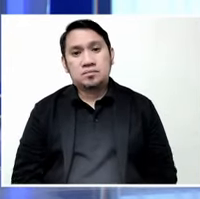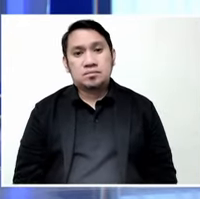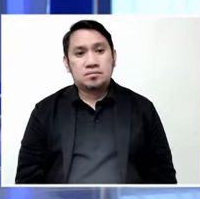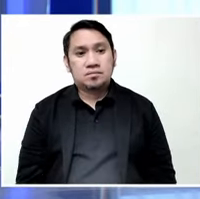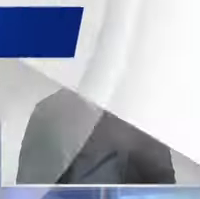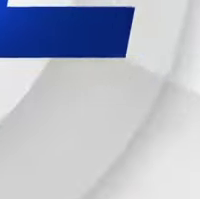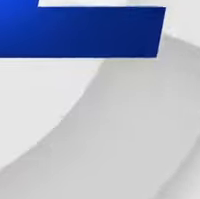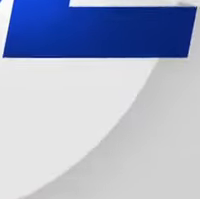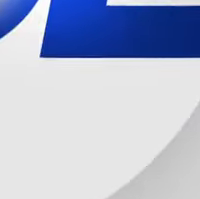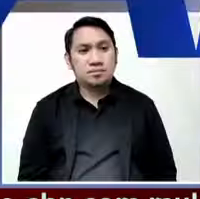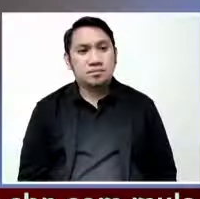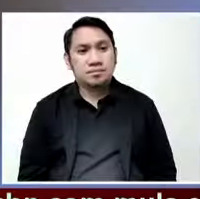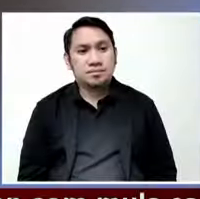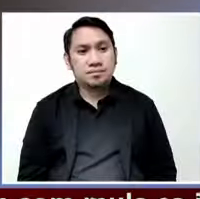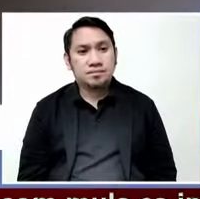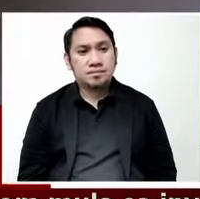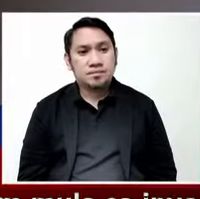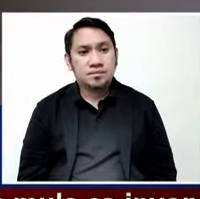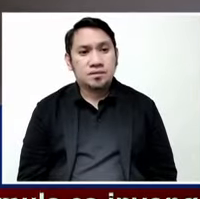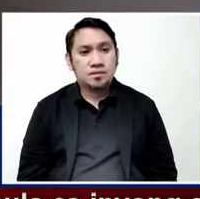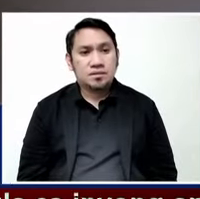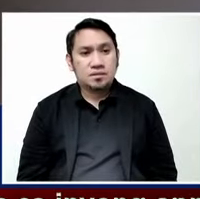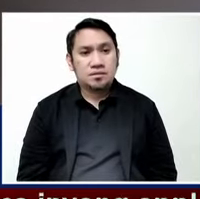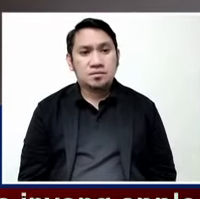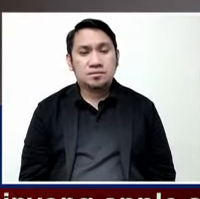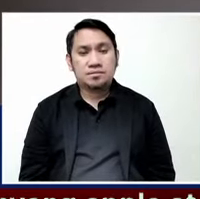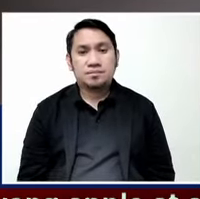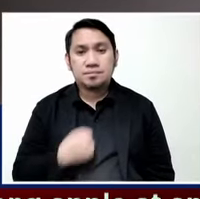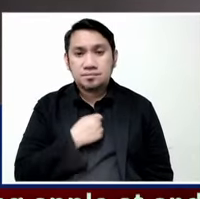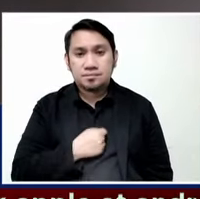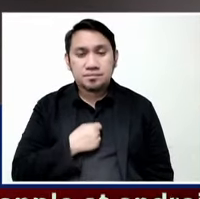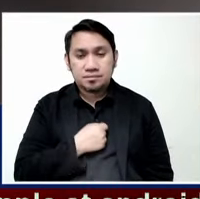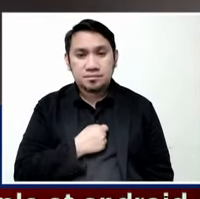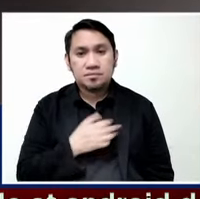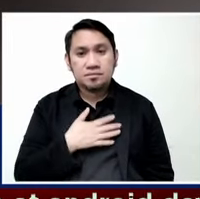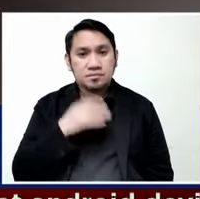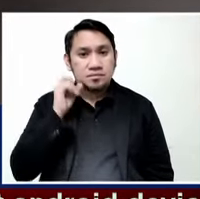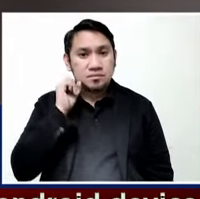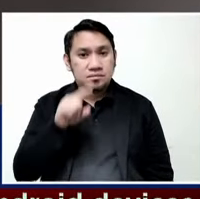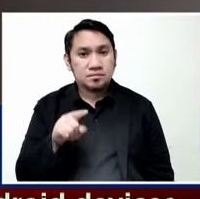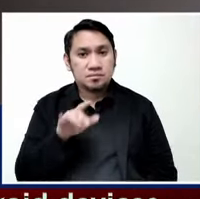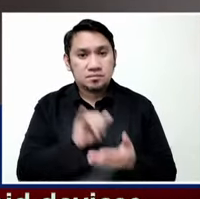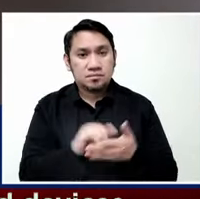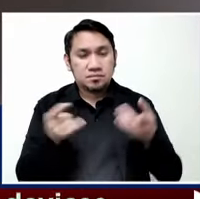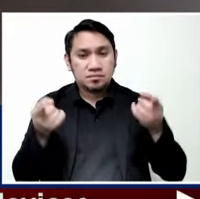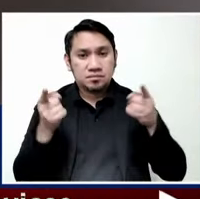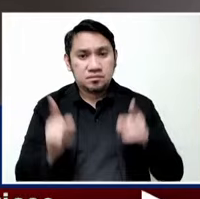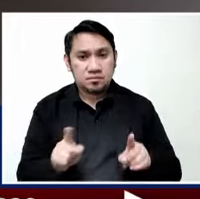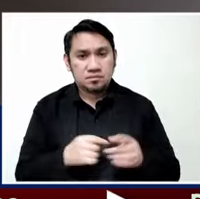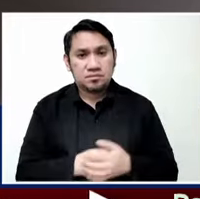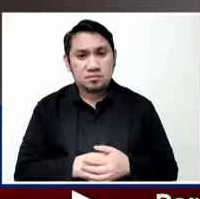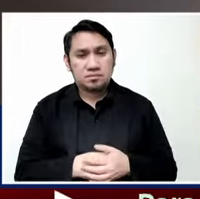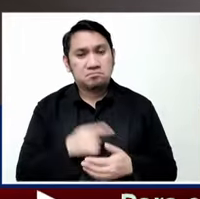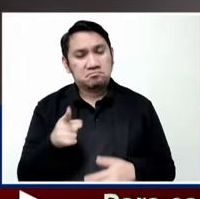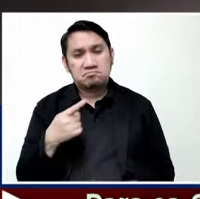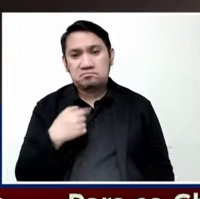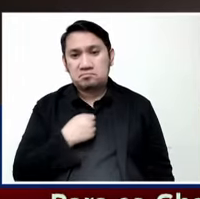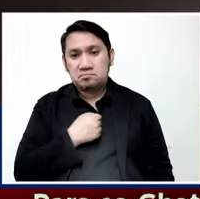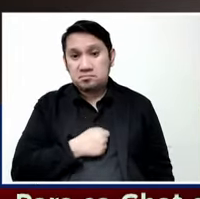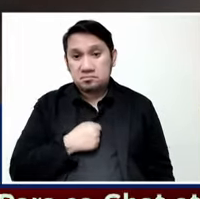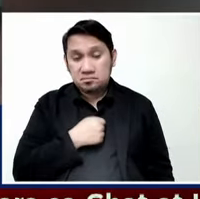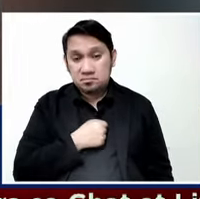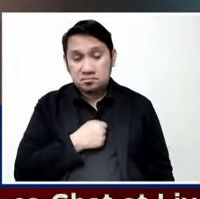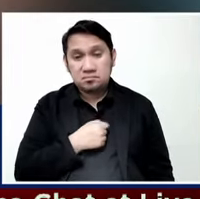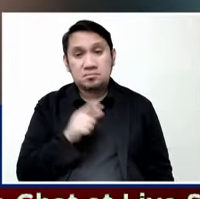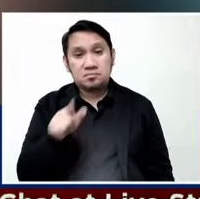Mano. Nangingi lang po ng sorry kay ate na ganun po yung nangyari. Labis ang pagsisisi ng suspect sa